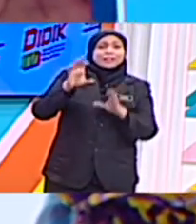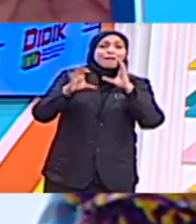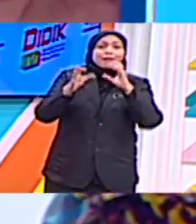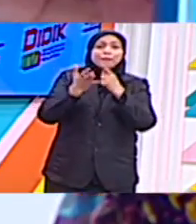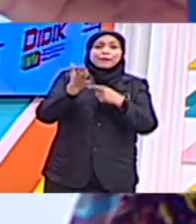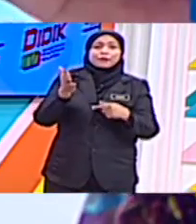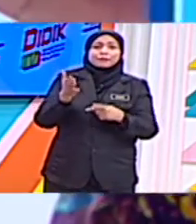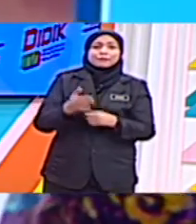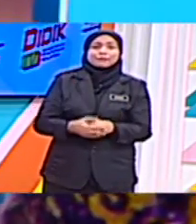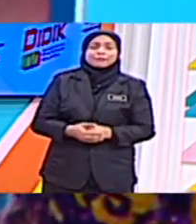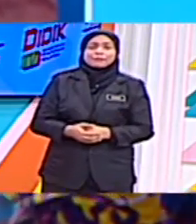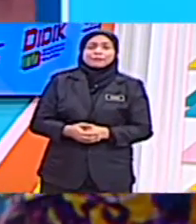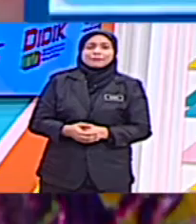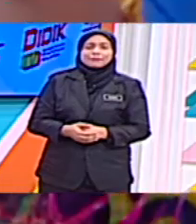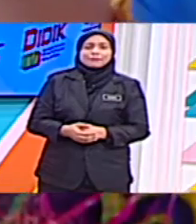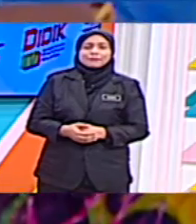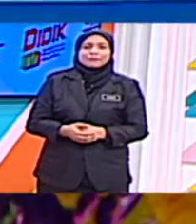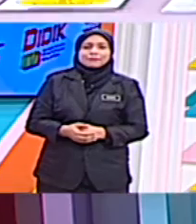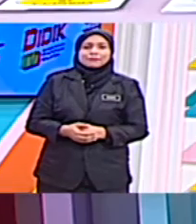Ada orang nak pegang punggung Abrar, nak kata apa?